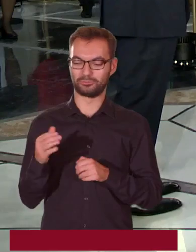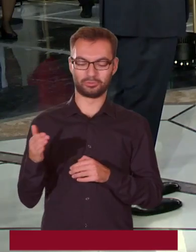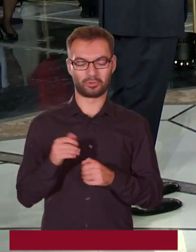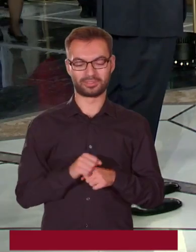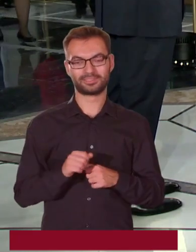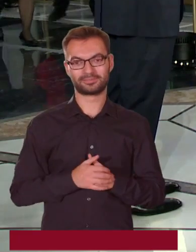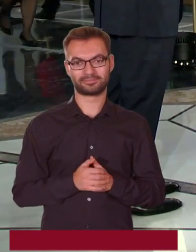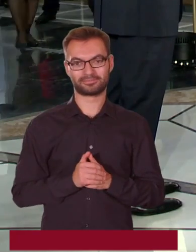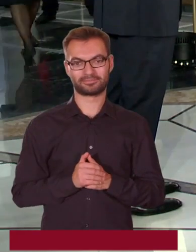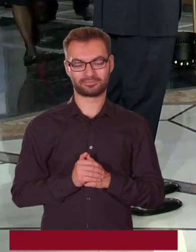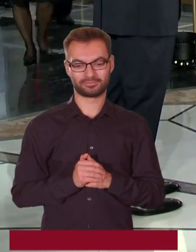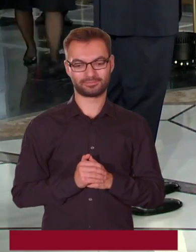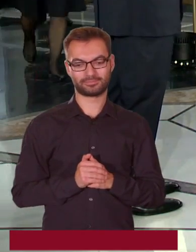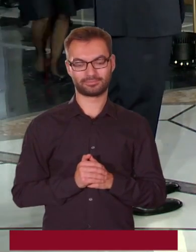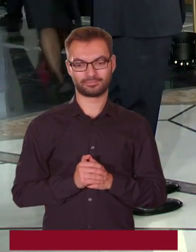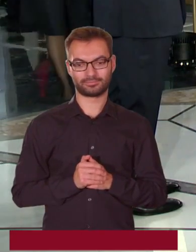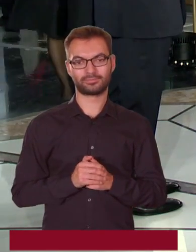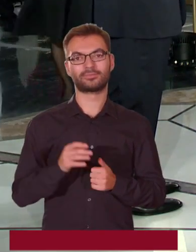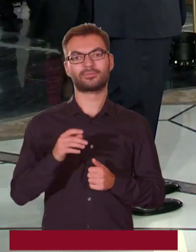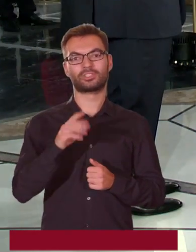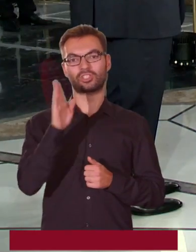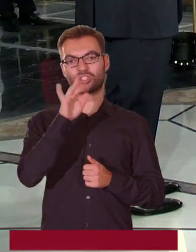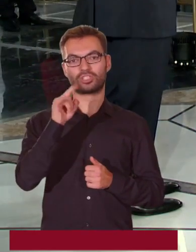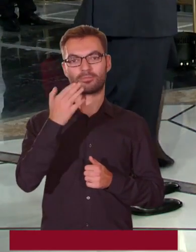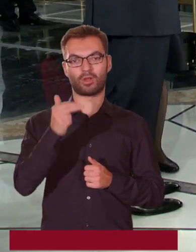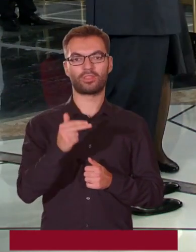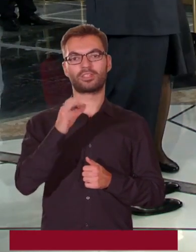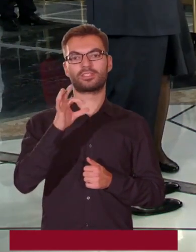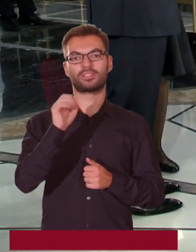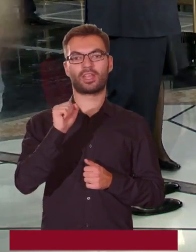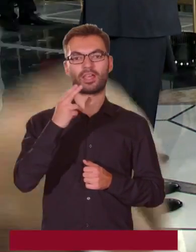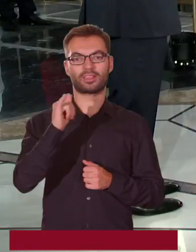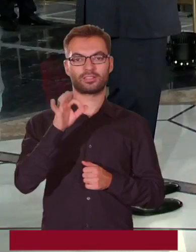Poproszę pana Szymona Stanisława Giżyńskiego.